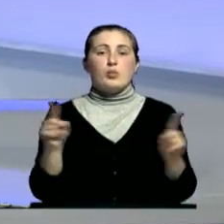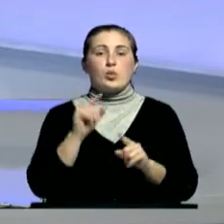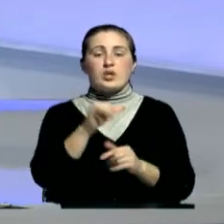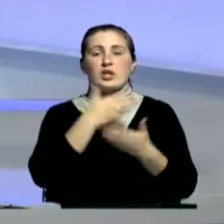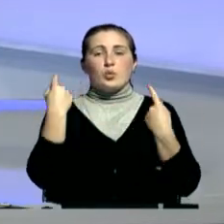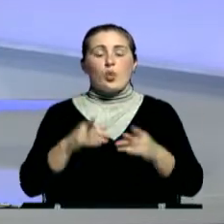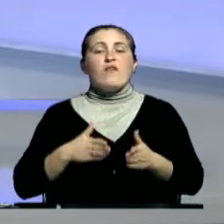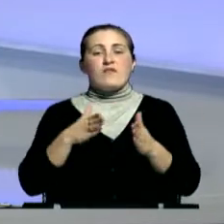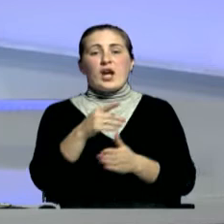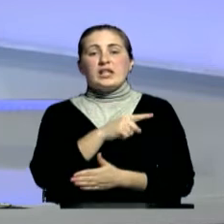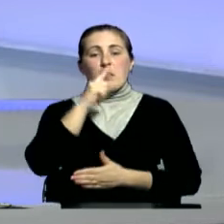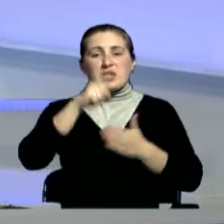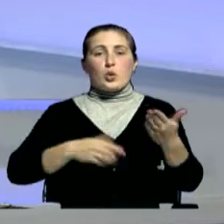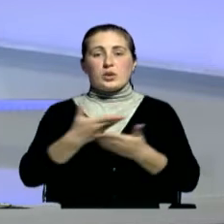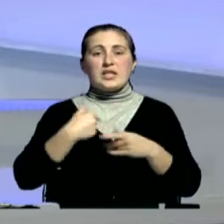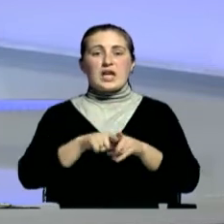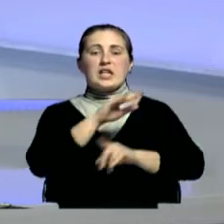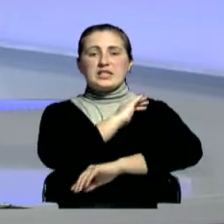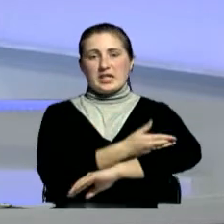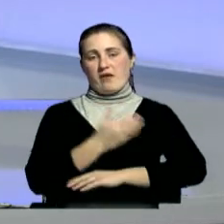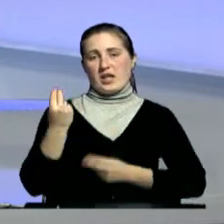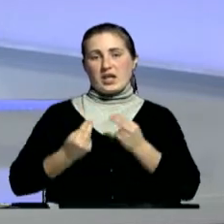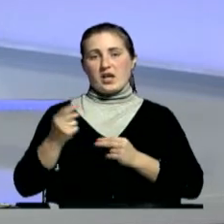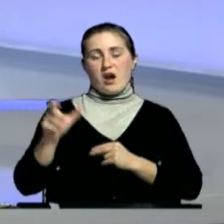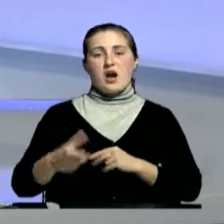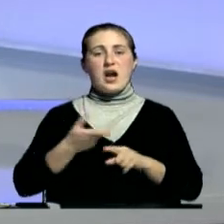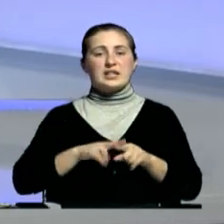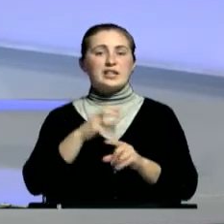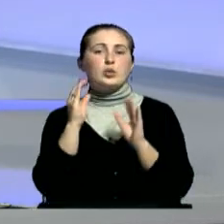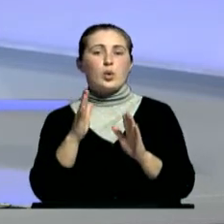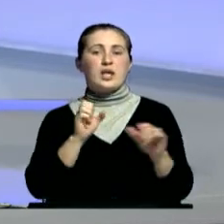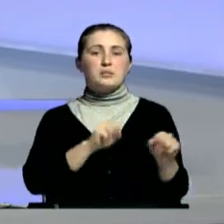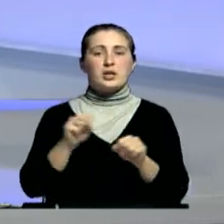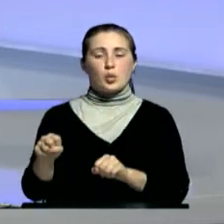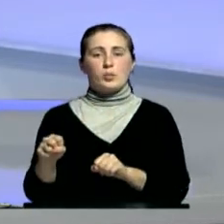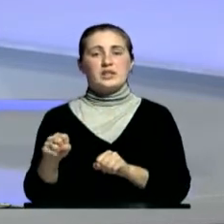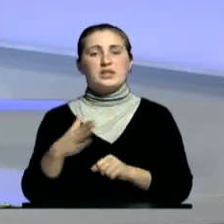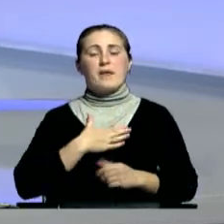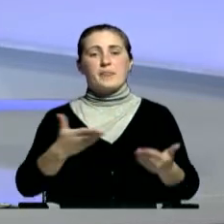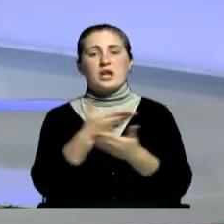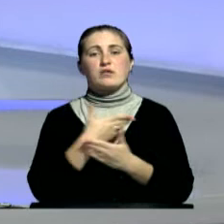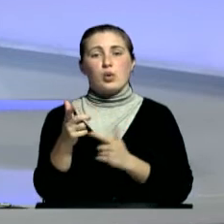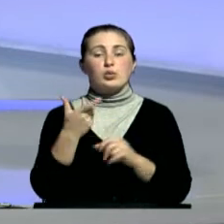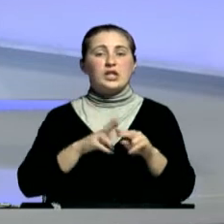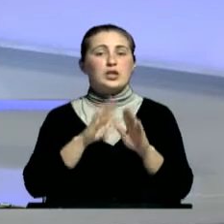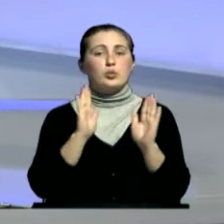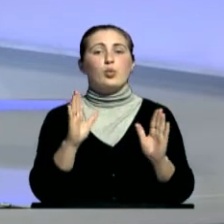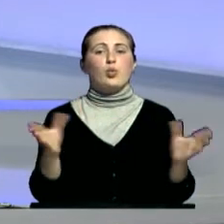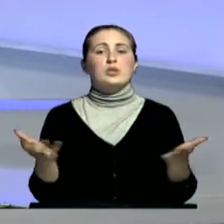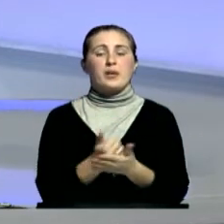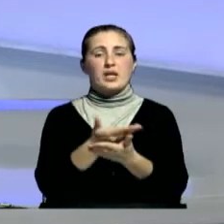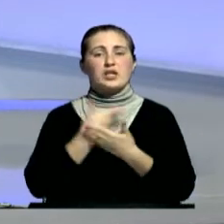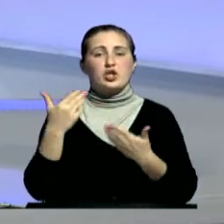другого выхода. Они признают нас как сильного игрока. Это не только способности нашего оружия, это не только успехи